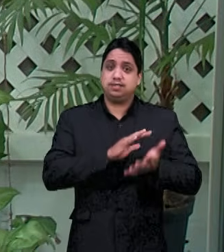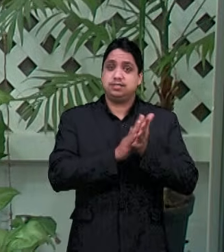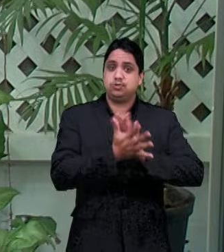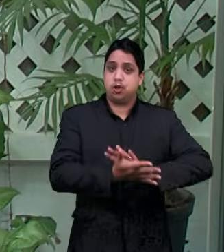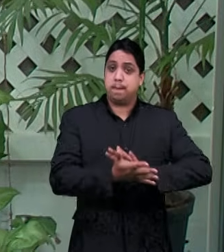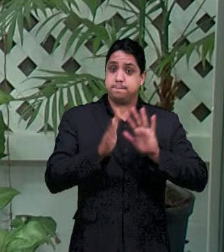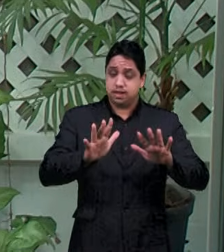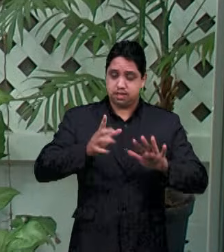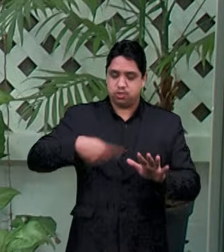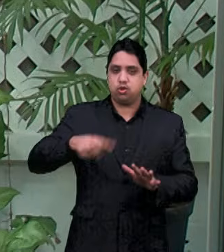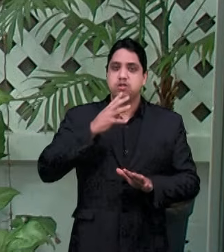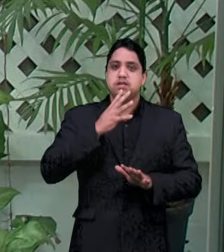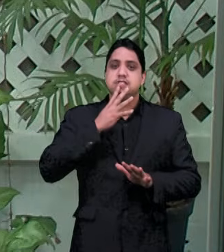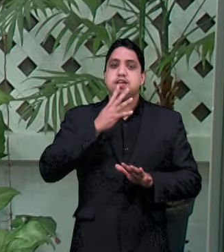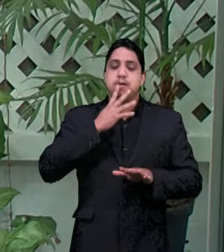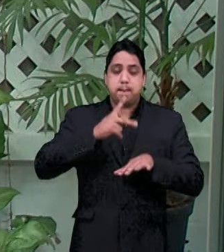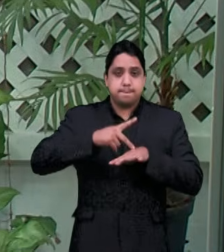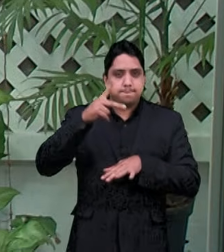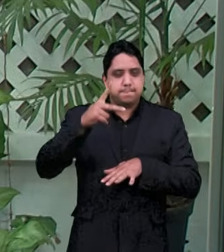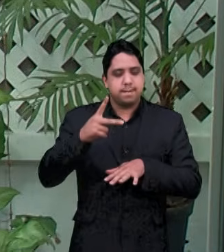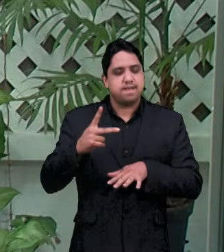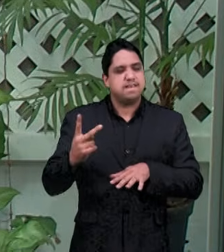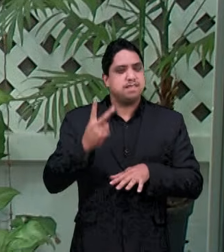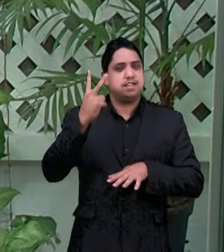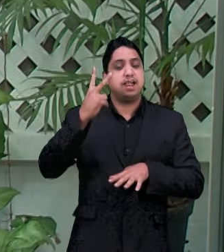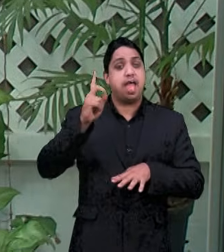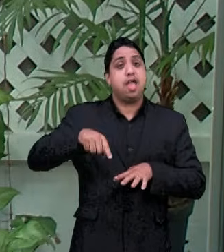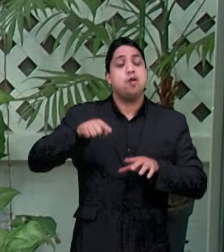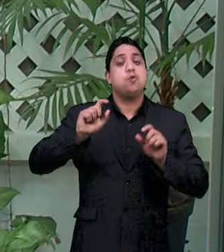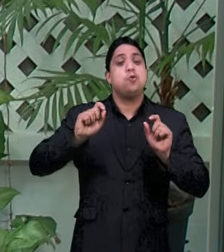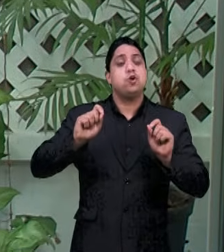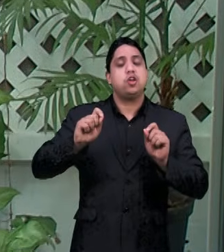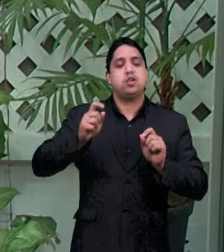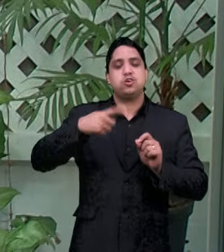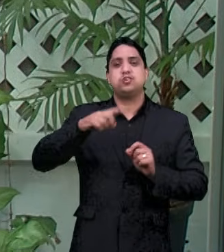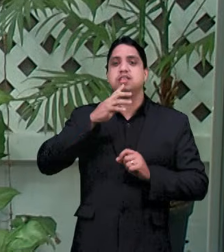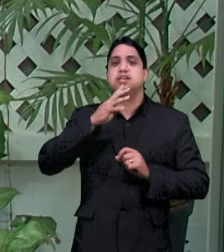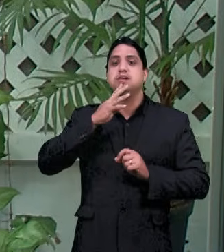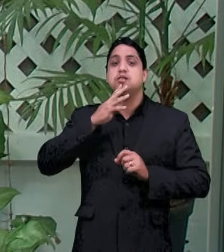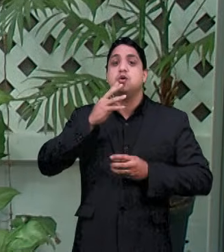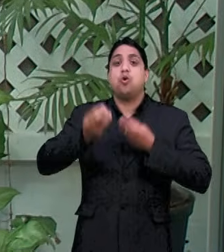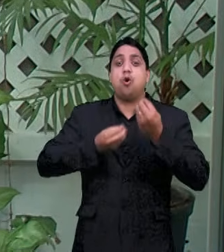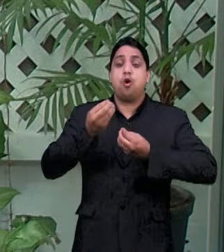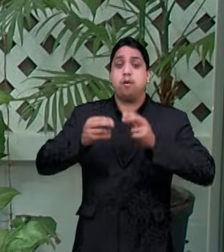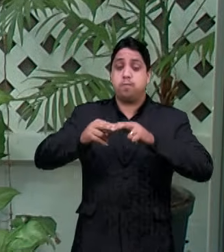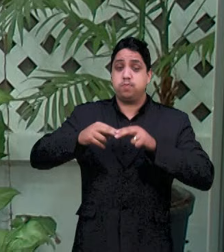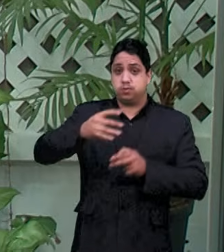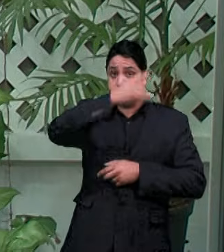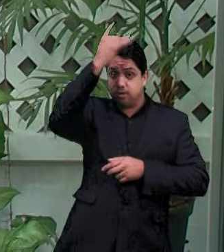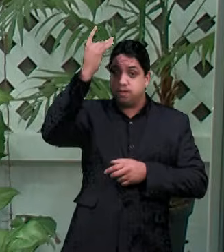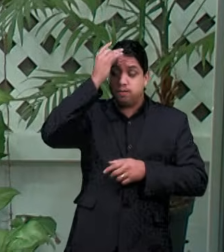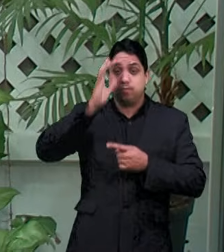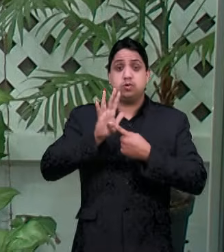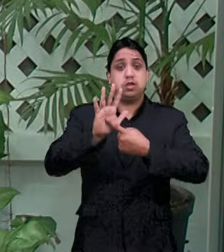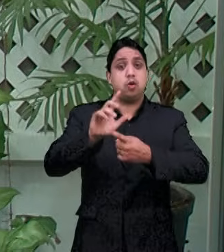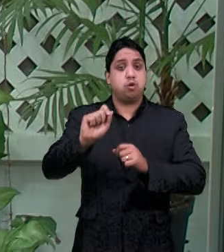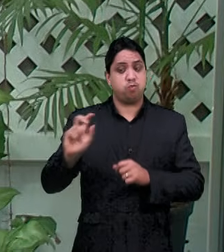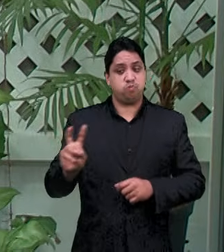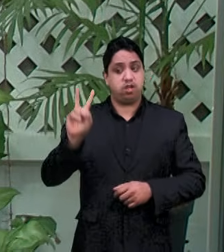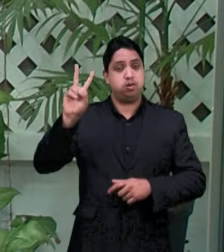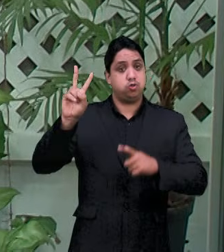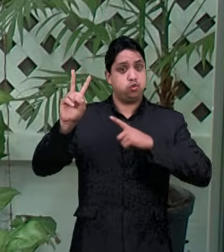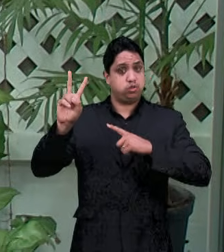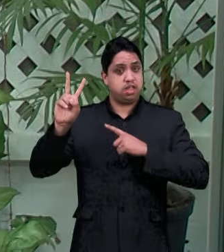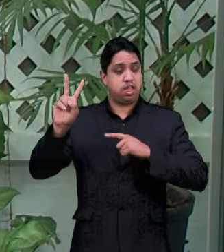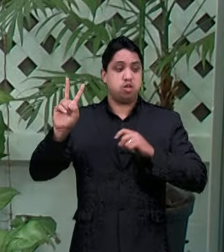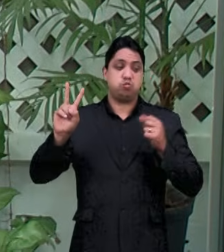qui est le Saint-Esprit, pour montrer ce qui a la valeur et ce qui n'a pas de valeur. Ce qui n'a pas de